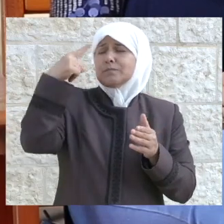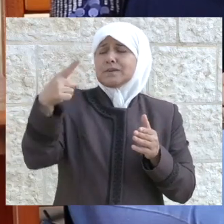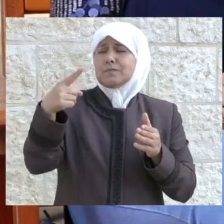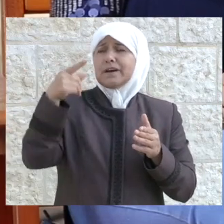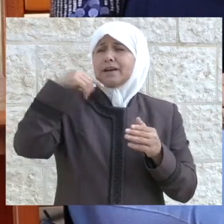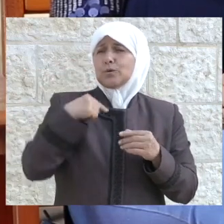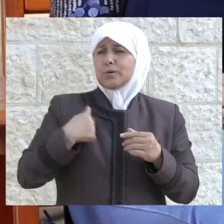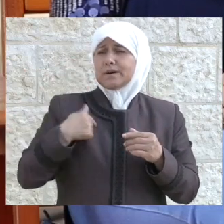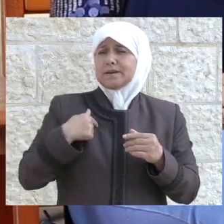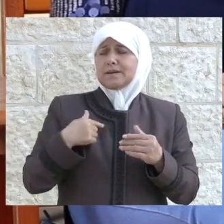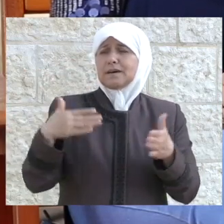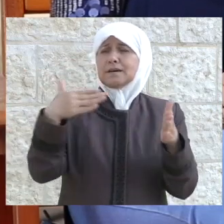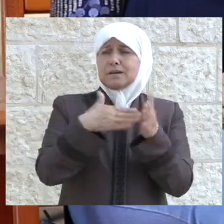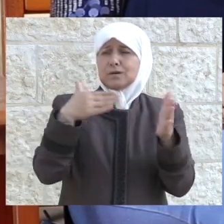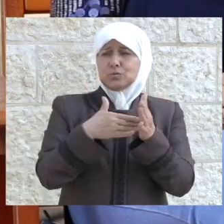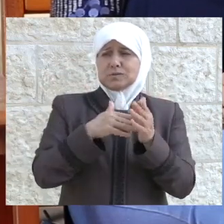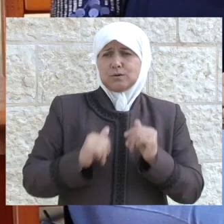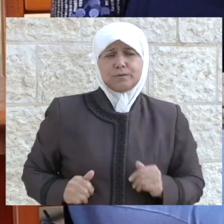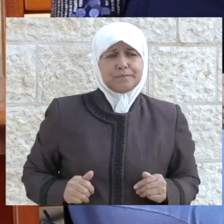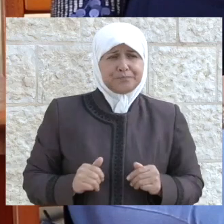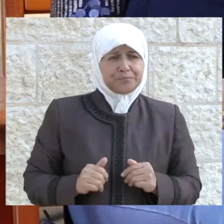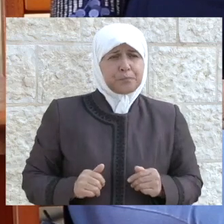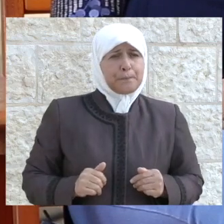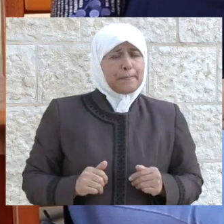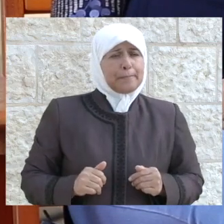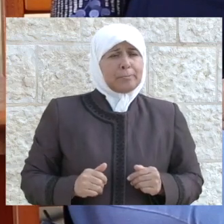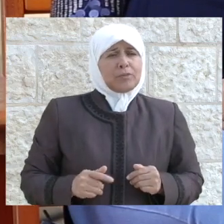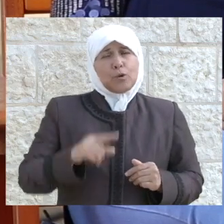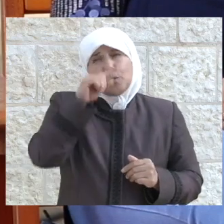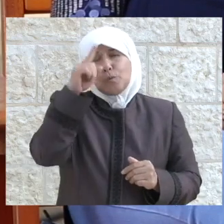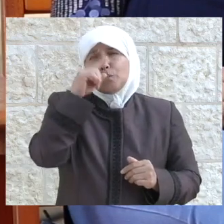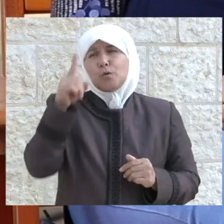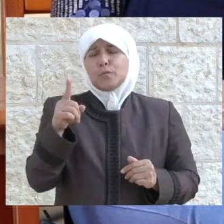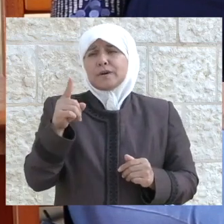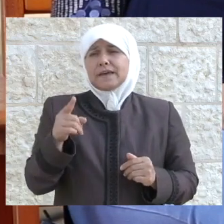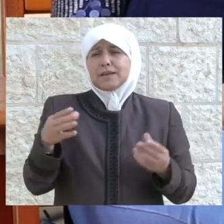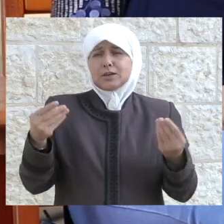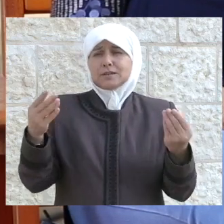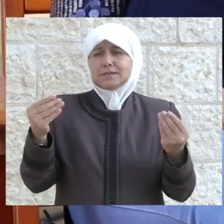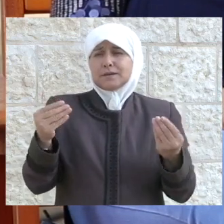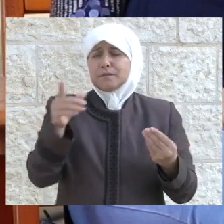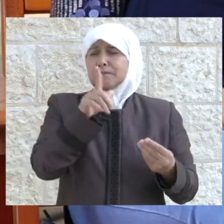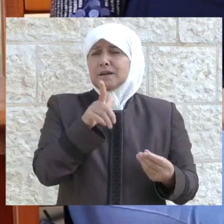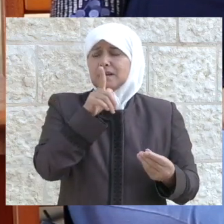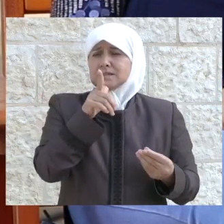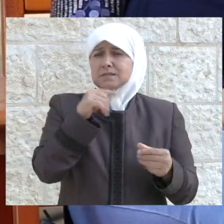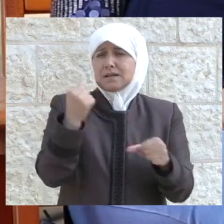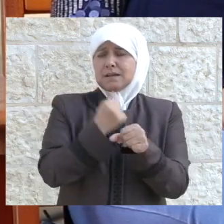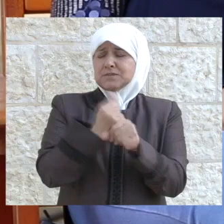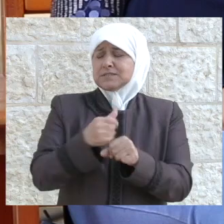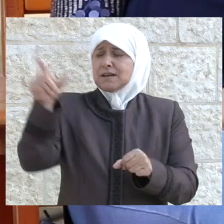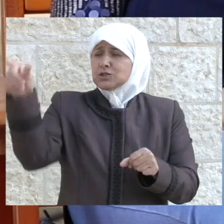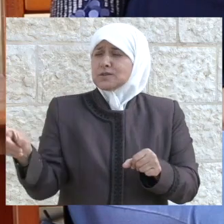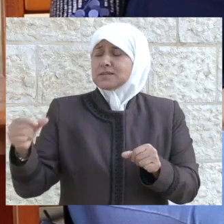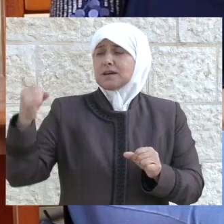أو نوصلنا له وبنطمح لنوصل للمزيد. ويمكن من أكثر المواقف اللي بتصنع شخصيات